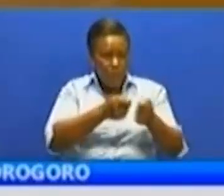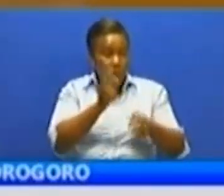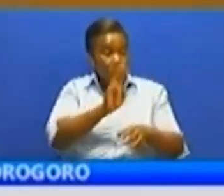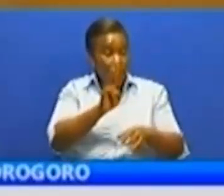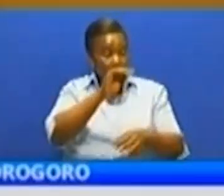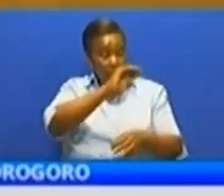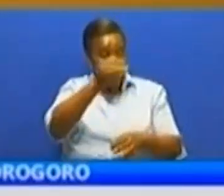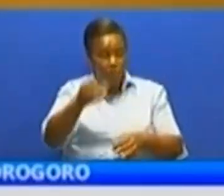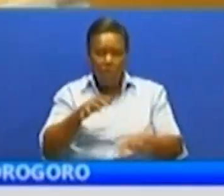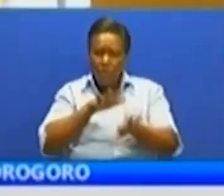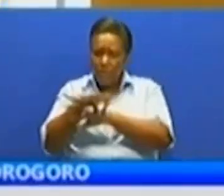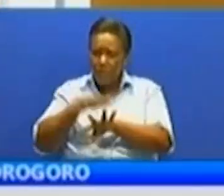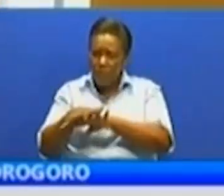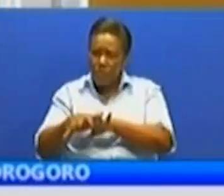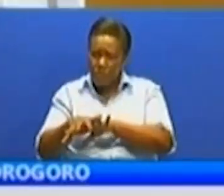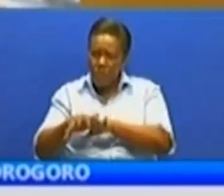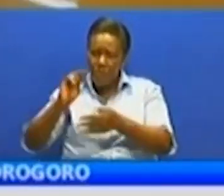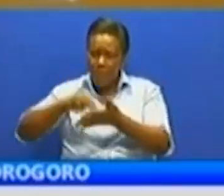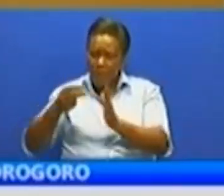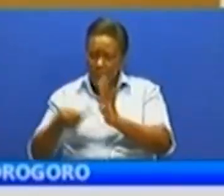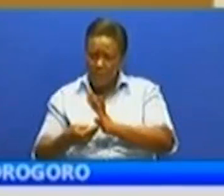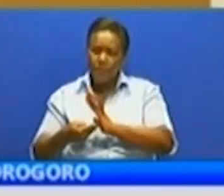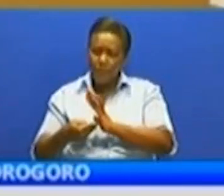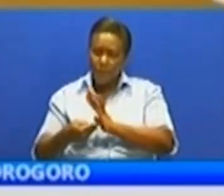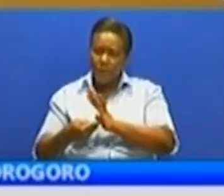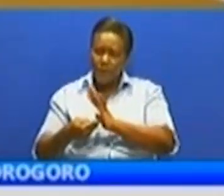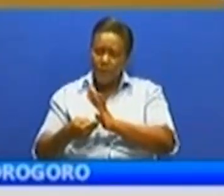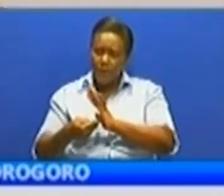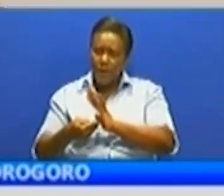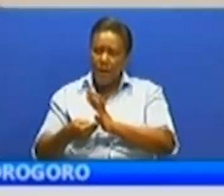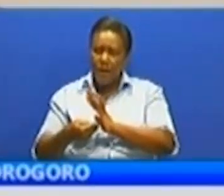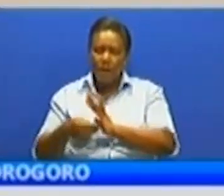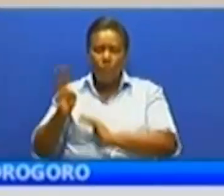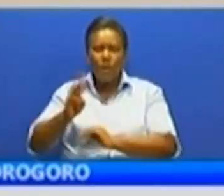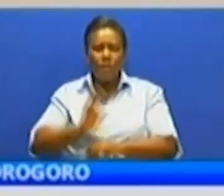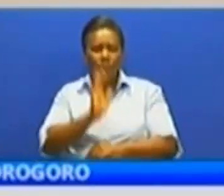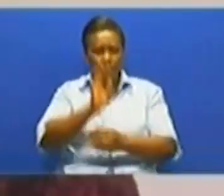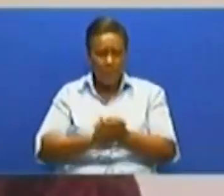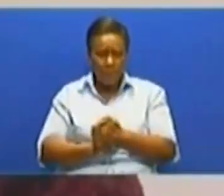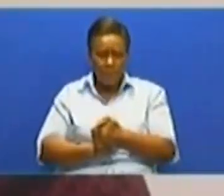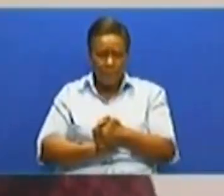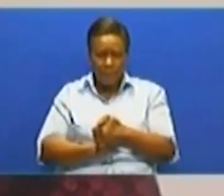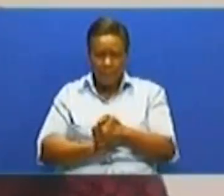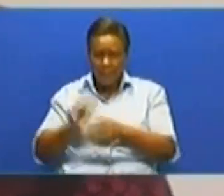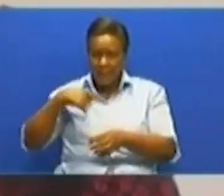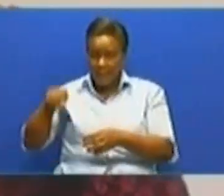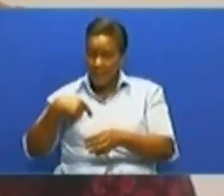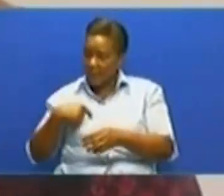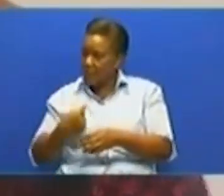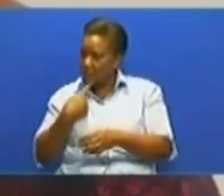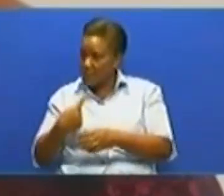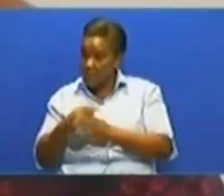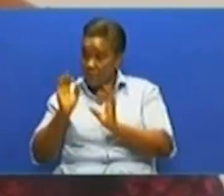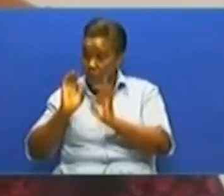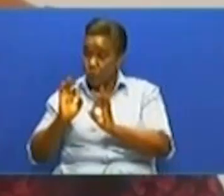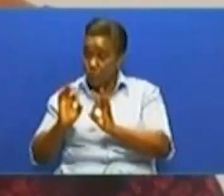ameeleza mkakati wa halmashauri hiyo wa kuyafanyia kazi maagizo ya serikali. Kuriana kwamba basi ni vyema tutafute kama milioni